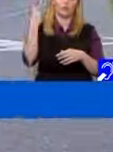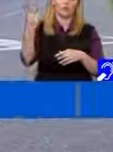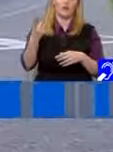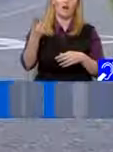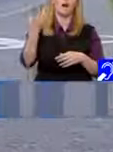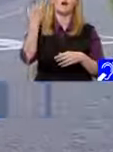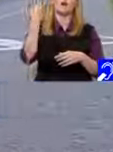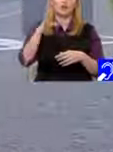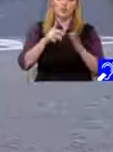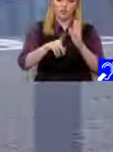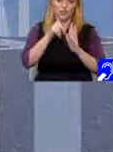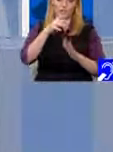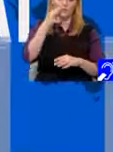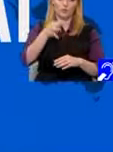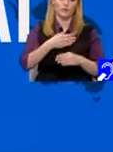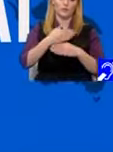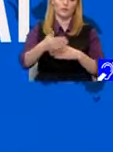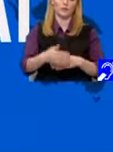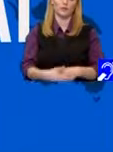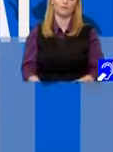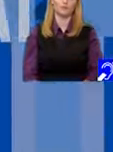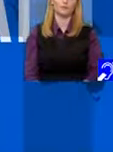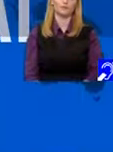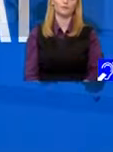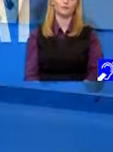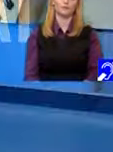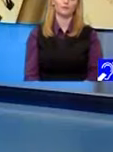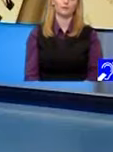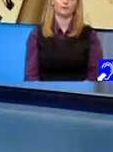serviciului în Republica Moldova.